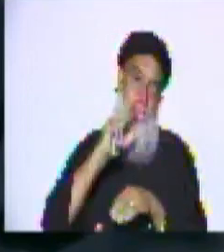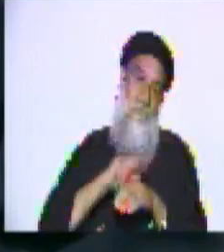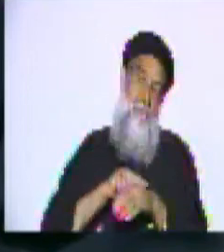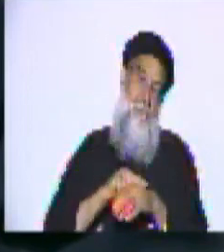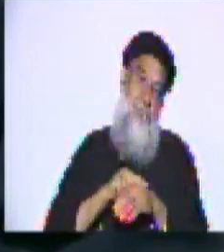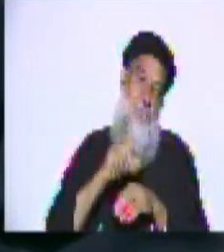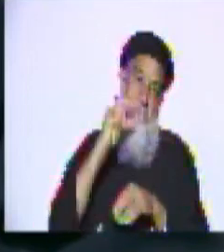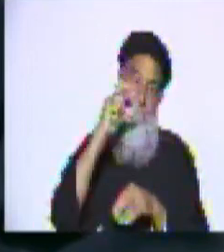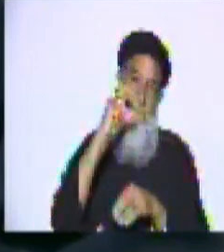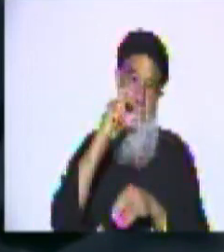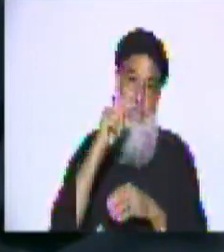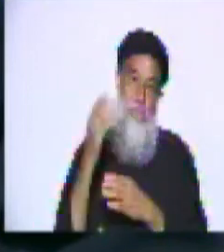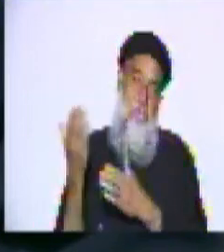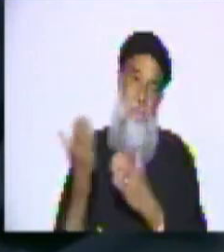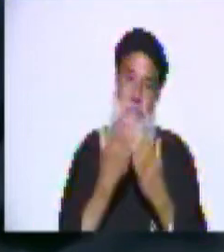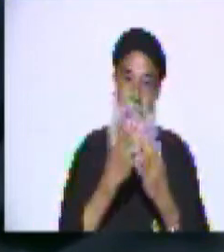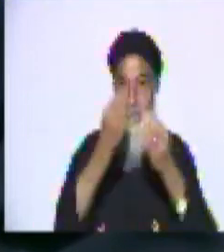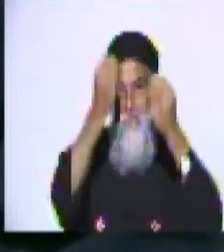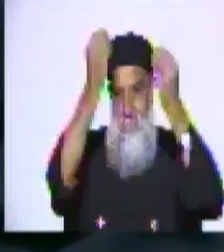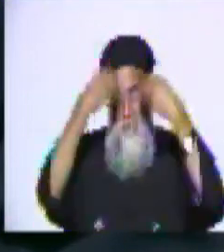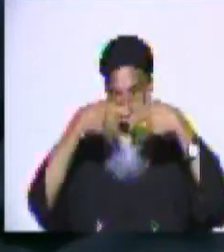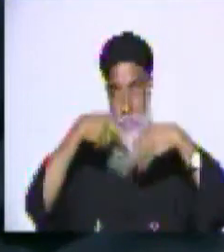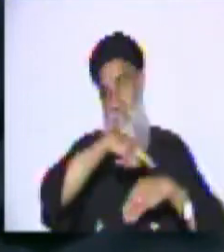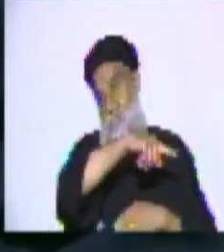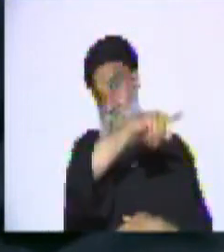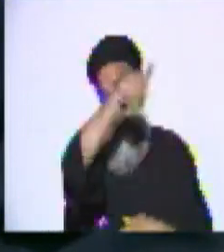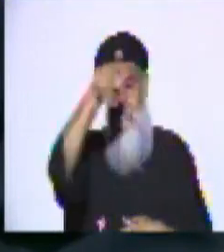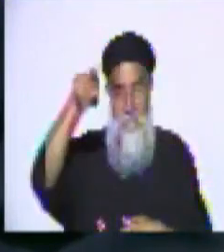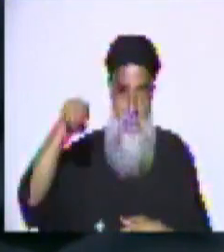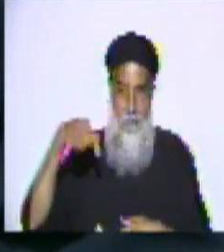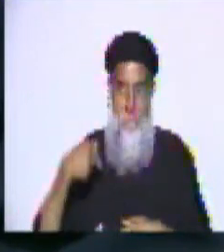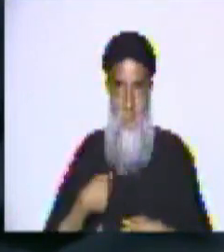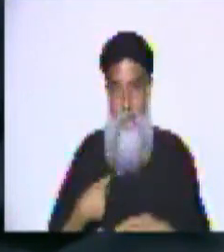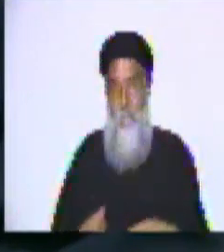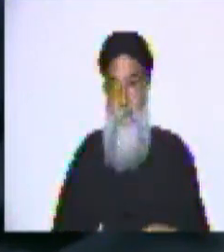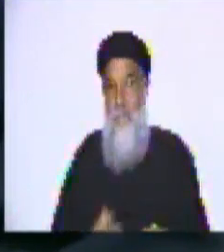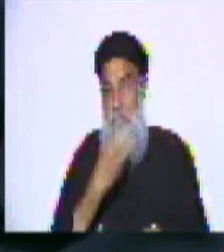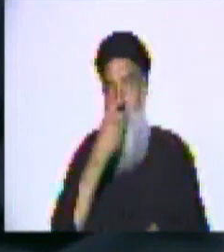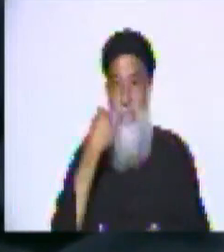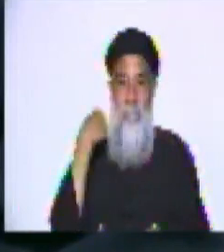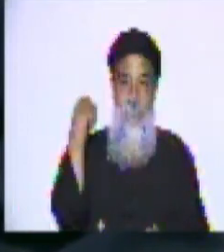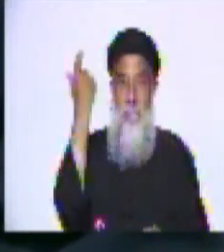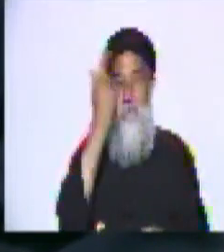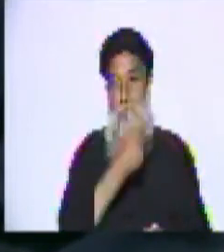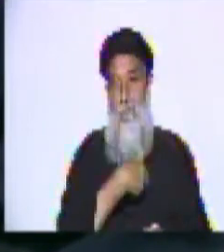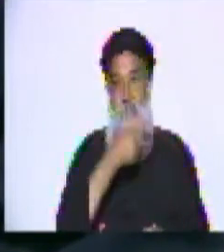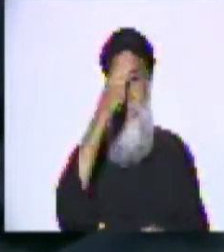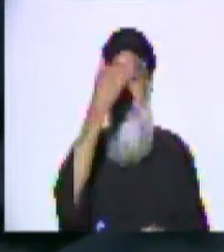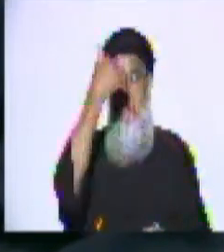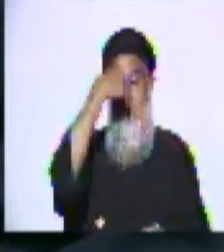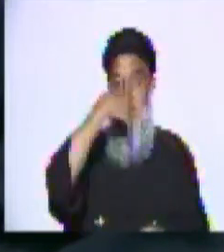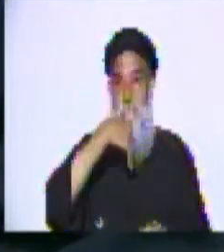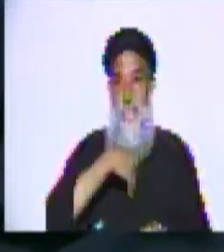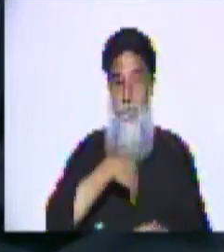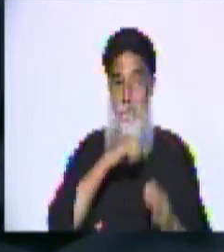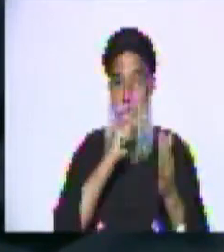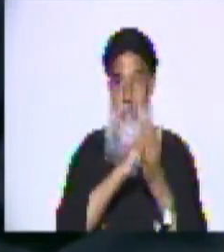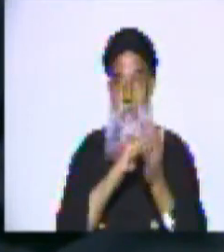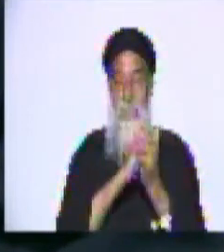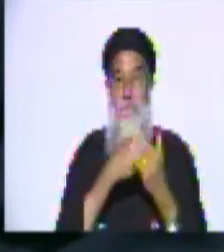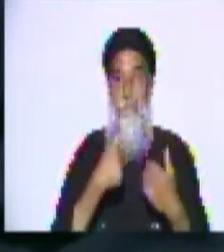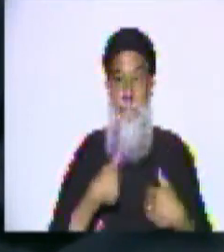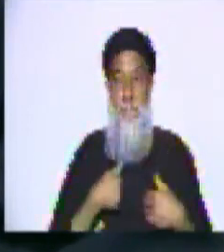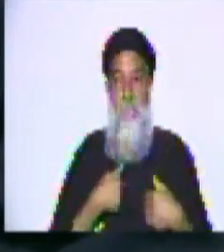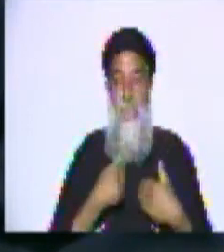القطعة تفضل وحل فينا، فهو بيقول مش روح الله القدوس جوانا ساكن فينا؟ ايه